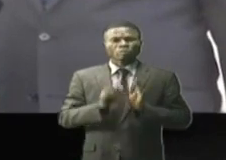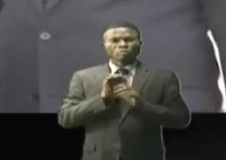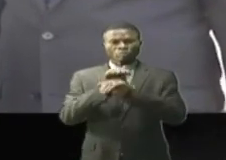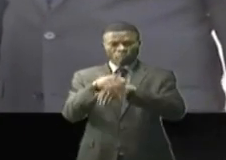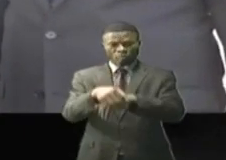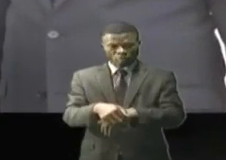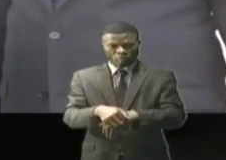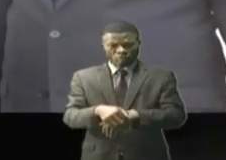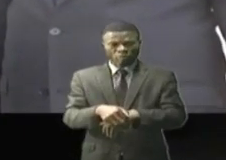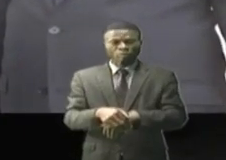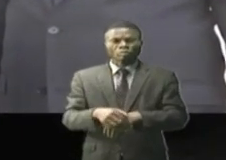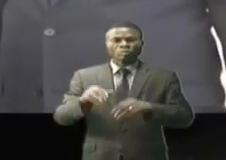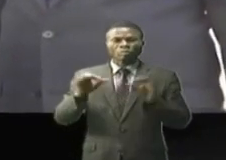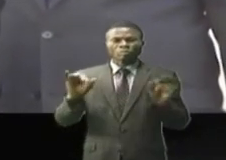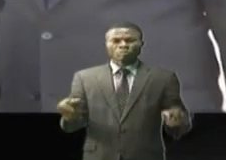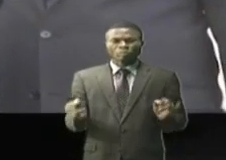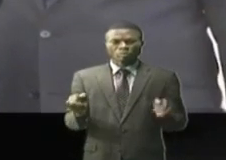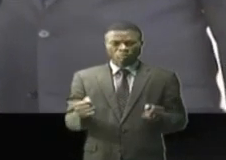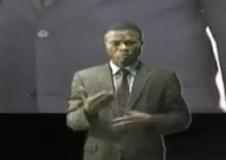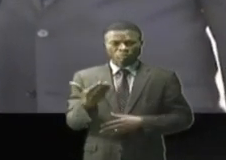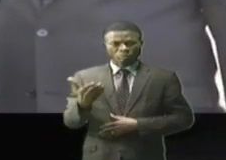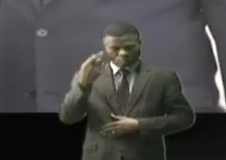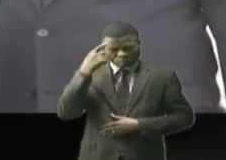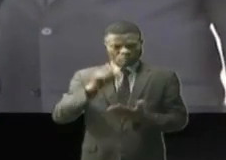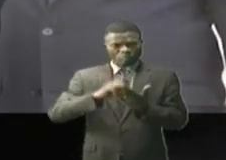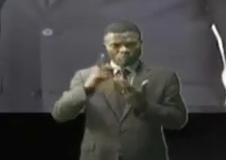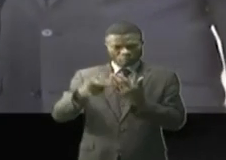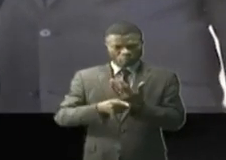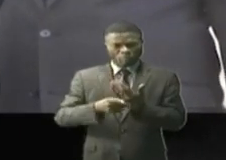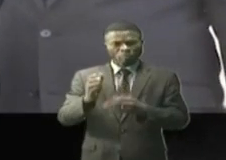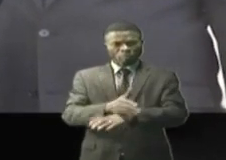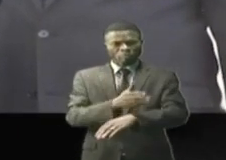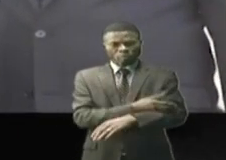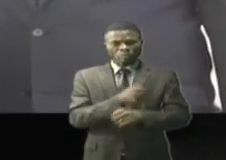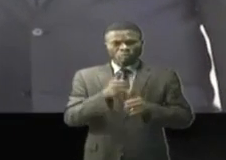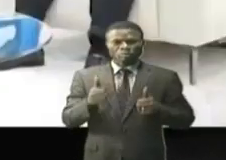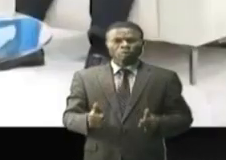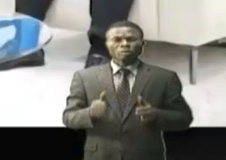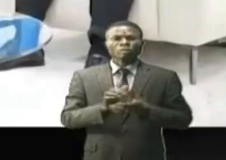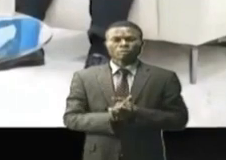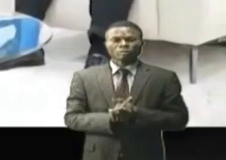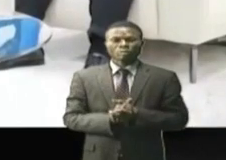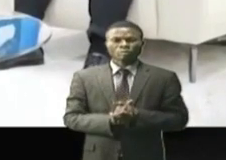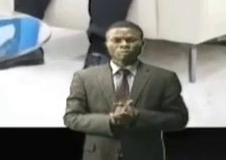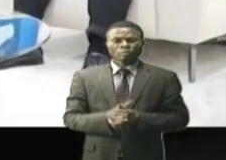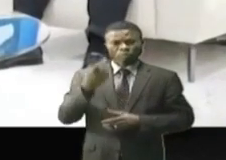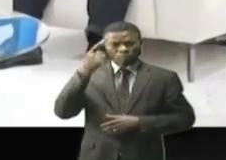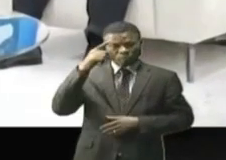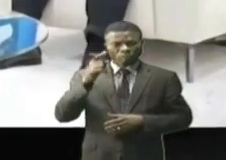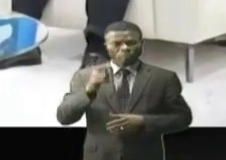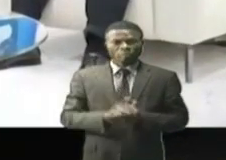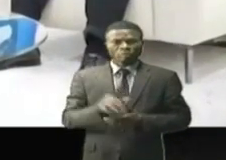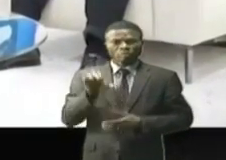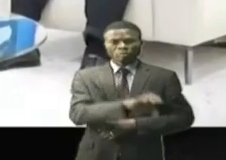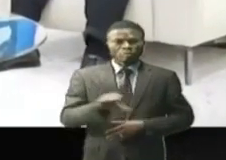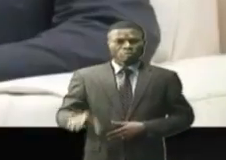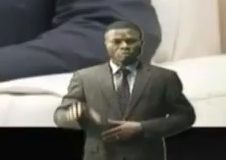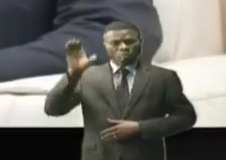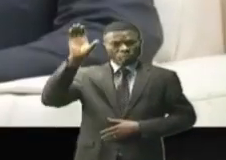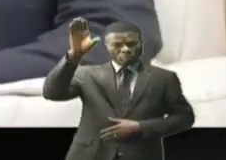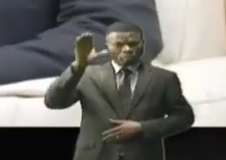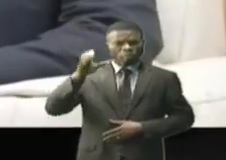pour la jeunesse et pour cette compétition. Et je suis sûr que ce sera une réussite totale. Quant à Didier Mbenga, basketteur, il s'est